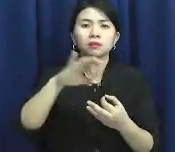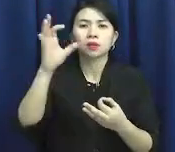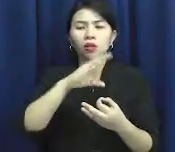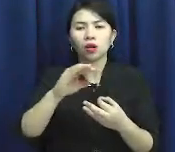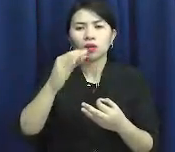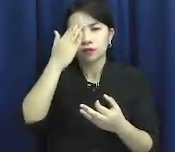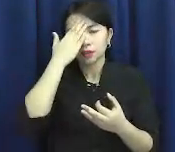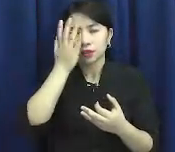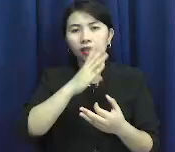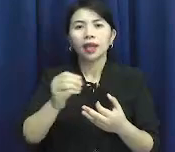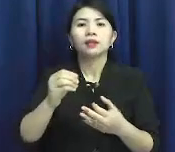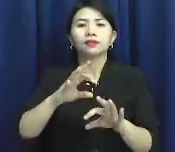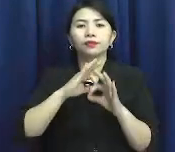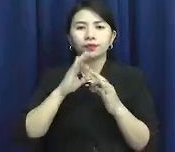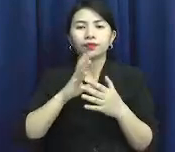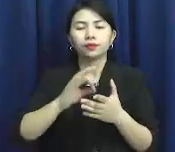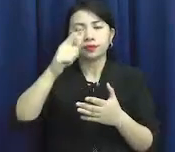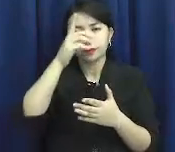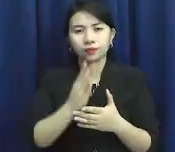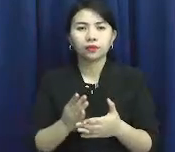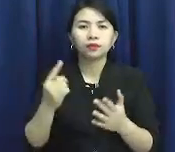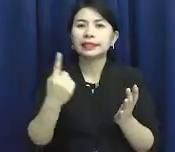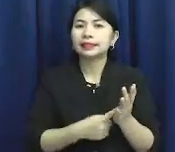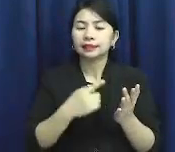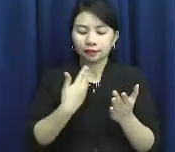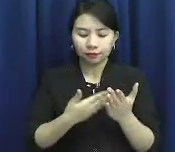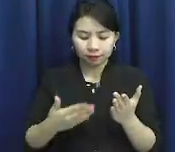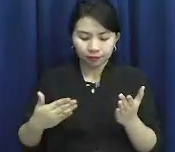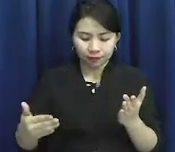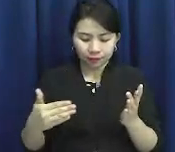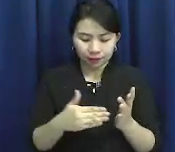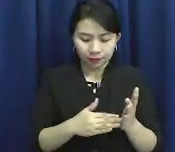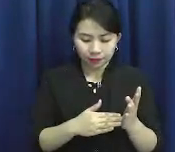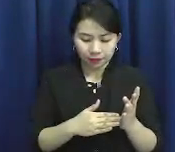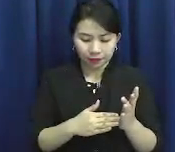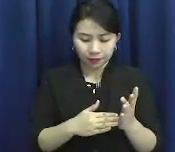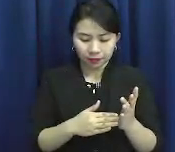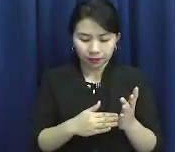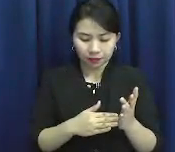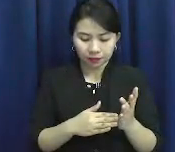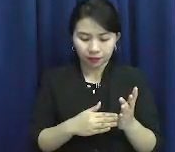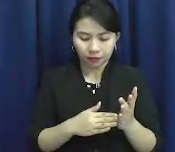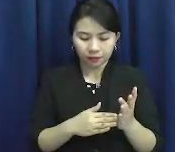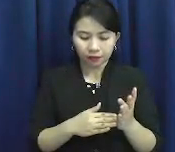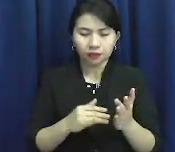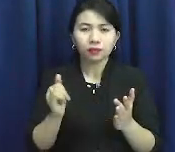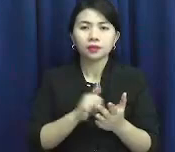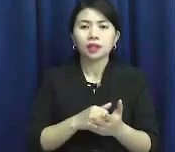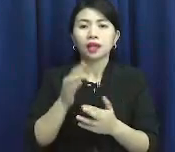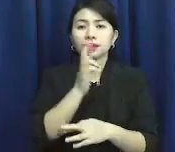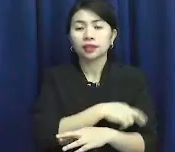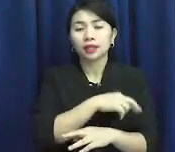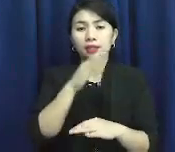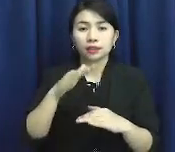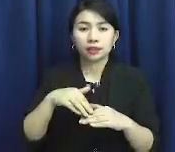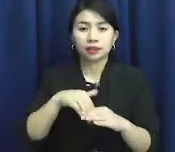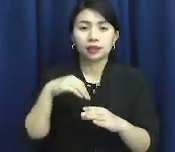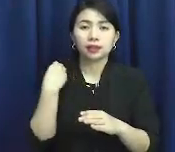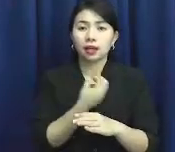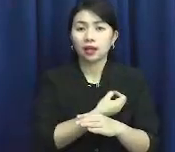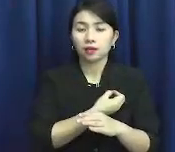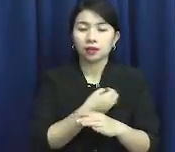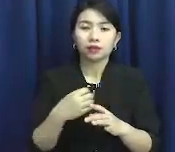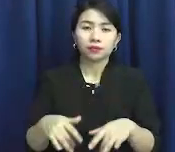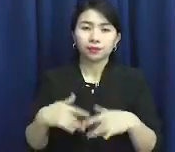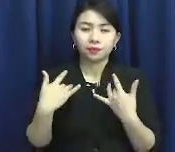knowledge and the fear of the Lord. These things, mga kapatid, kapag ito po ay nag-rest sa inyo at napa sa inyo,